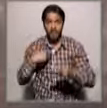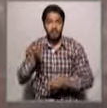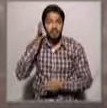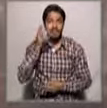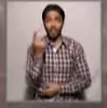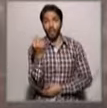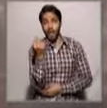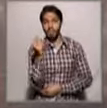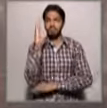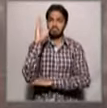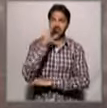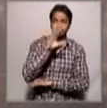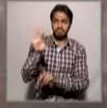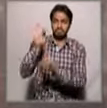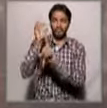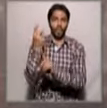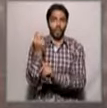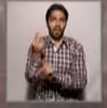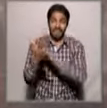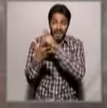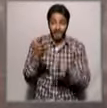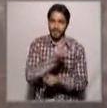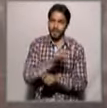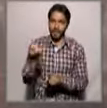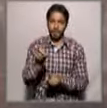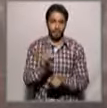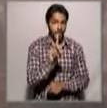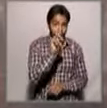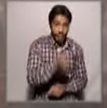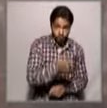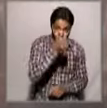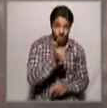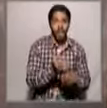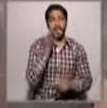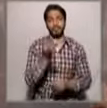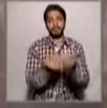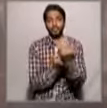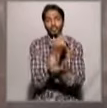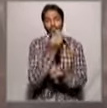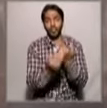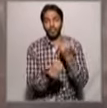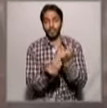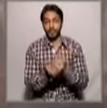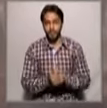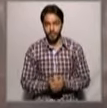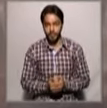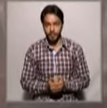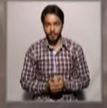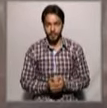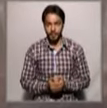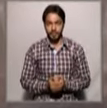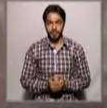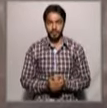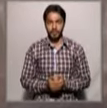ونوافلها القبلية ونوافلها البعدية، وليس أن يصلي الصلاة الخمس إذا لم ينتقد وضوءه بتيمم